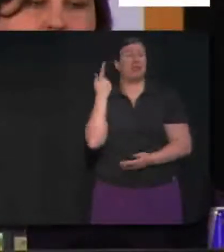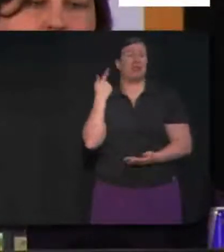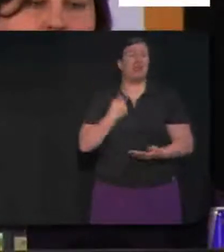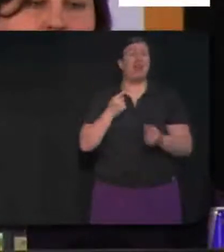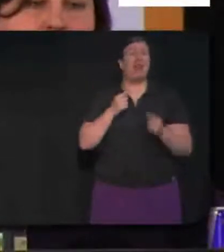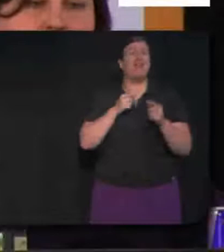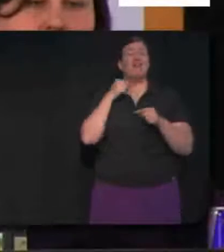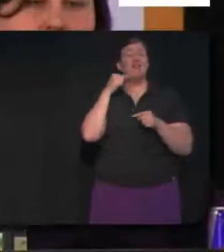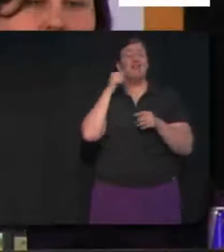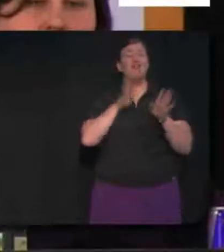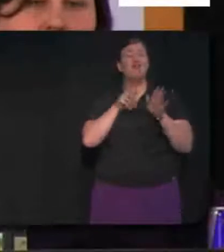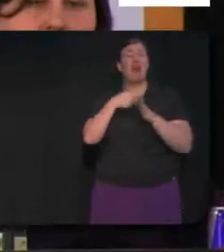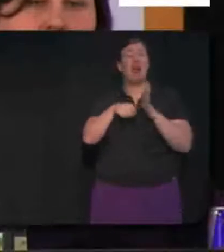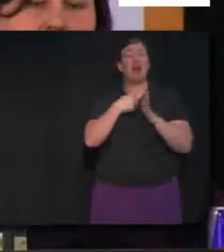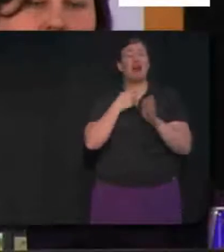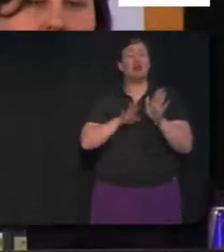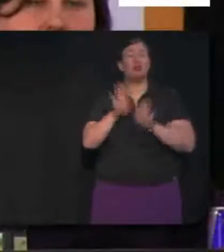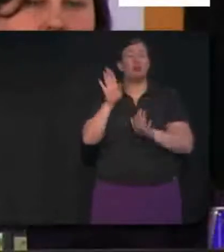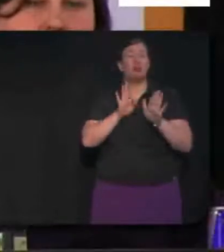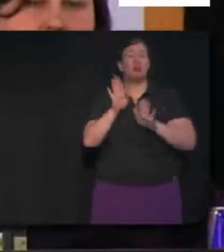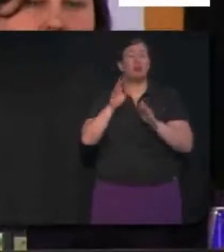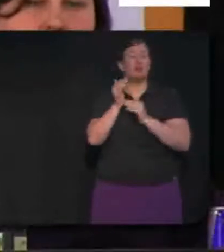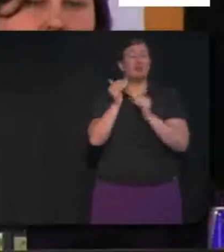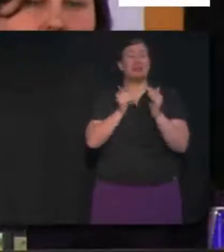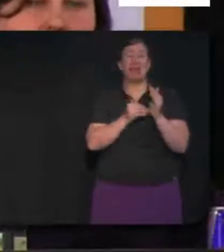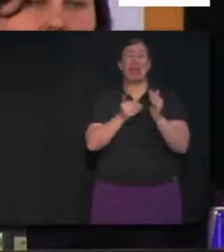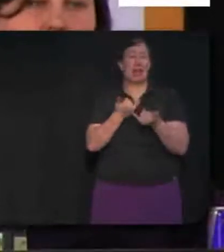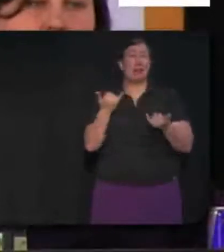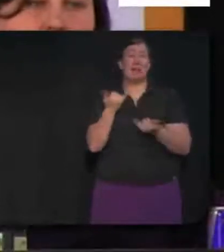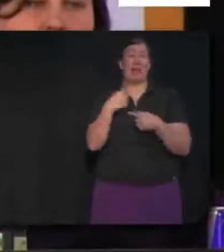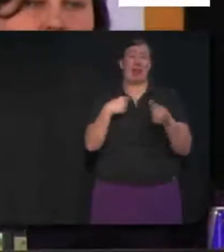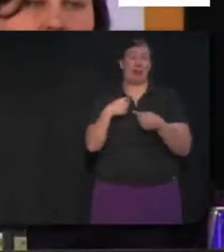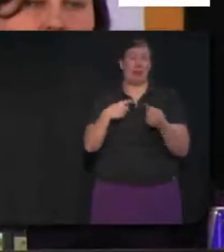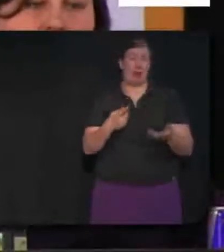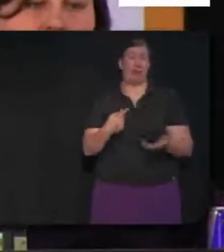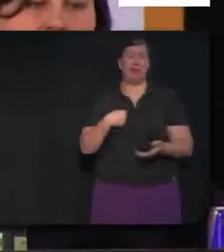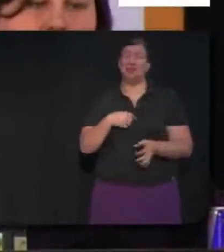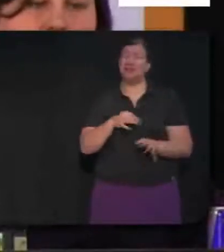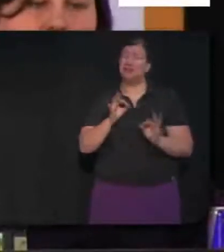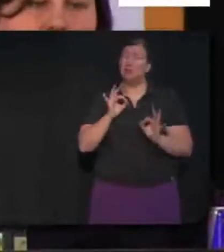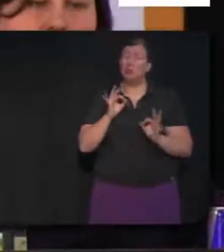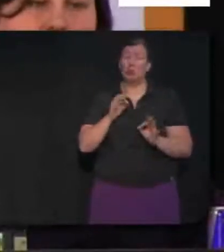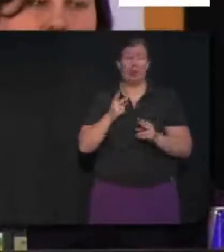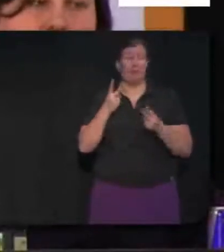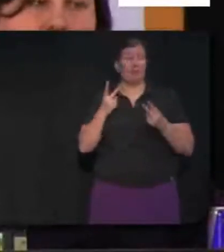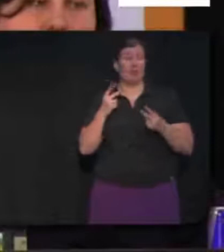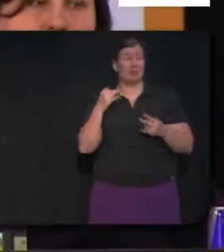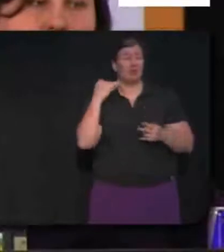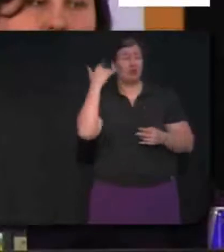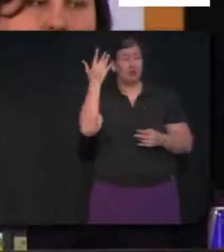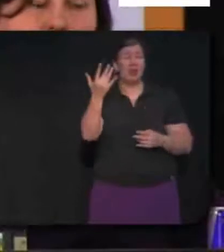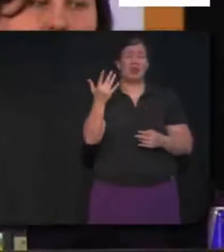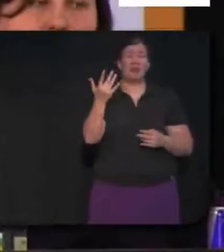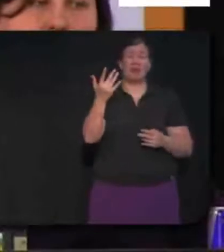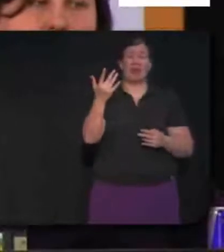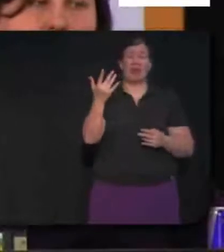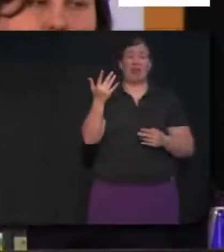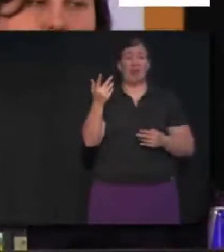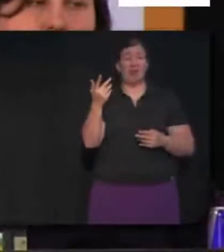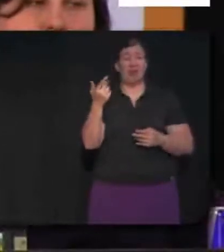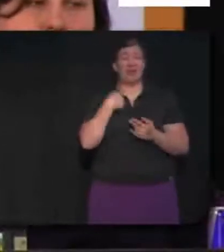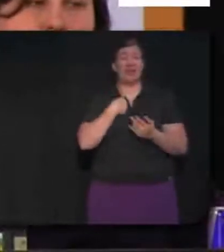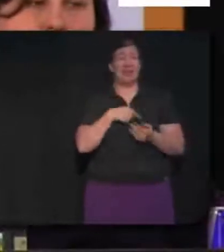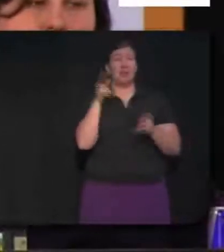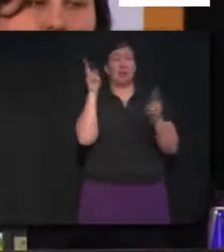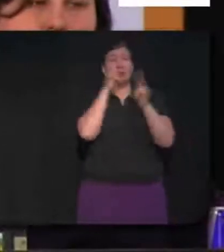Wahlsystem funktioniert das ist extrem wichtig und ähm jetzt nicht zuhören und dann zehn Fragen stellen ist